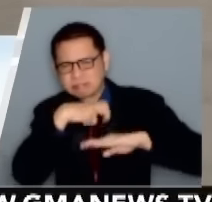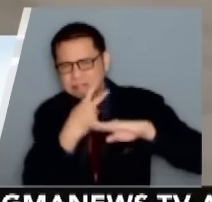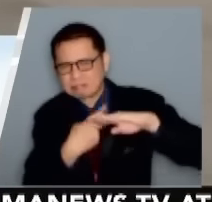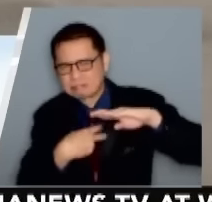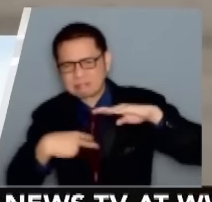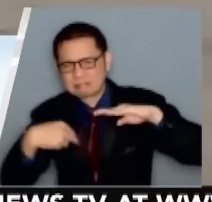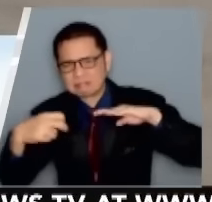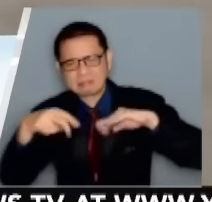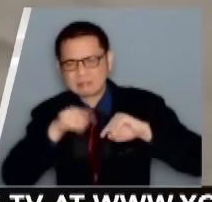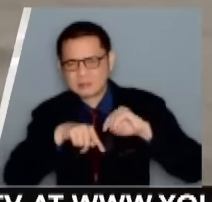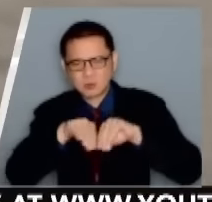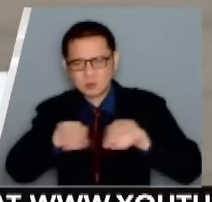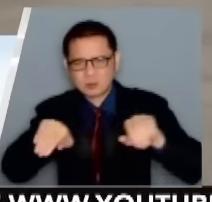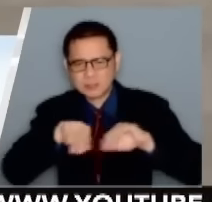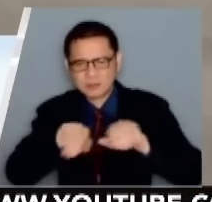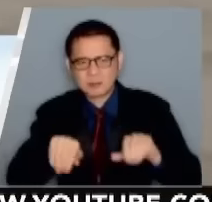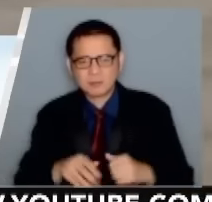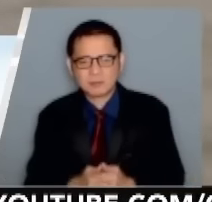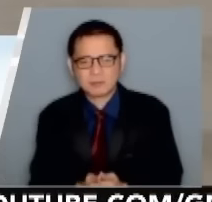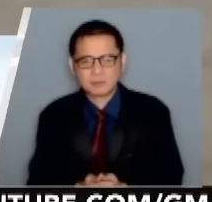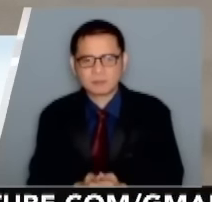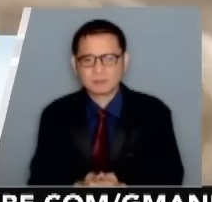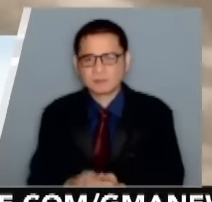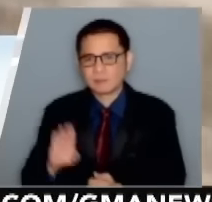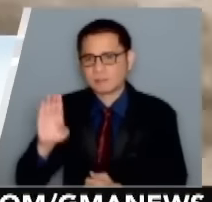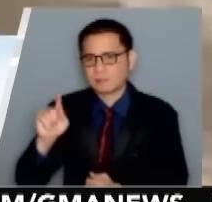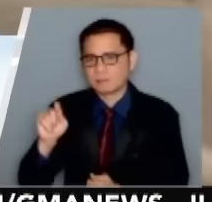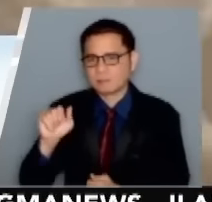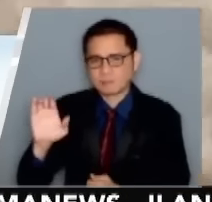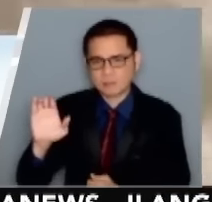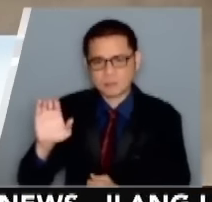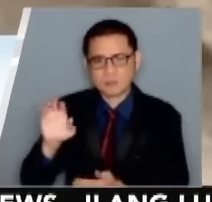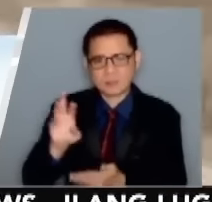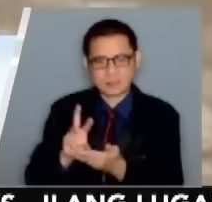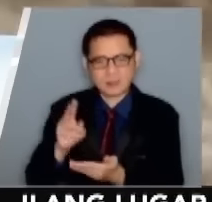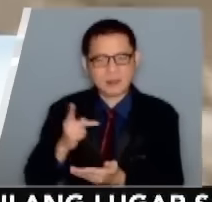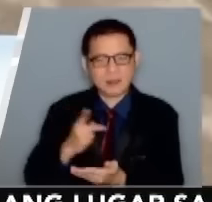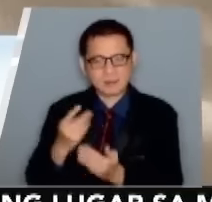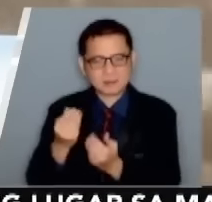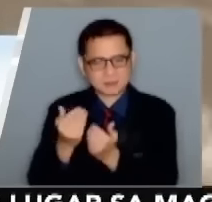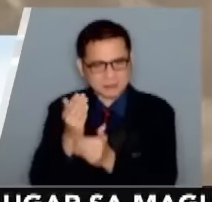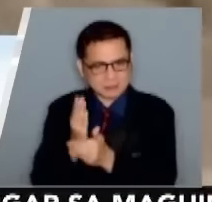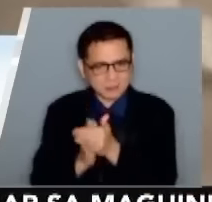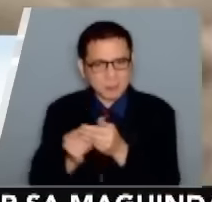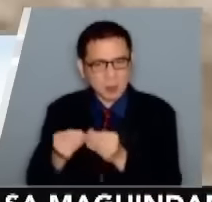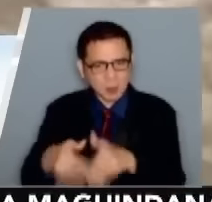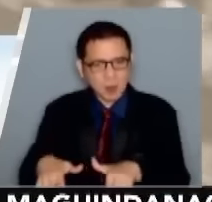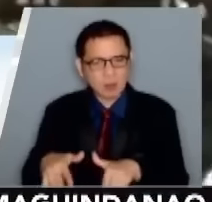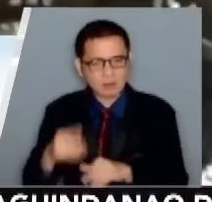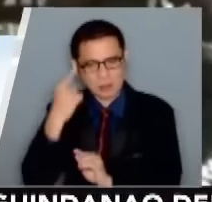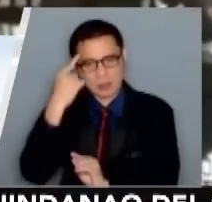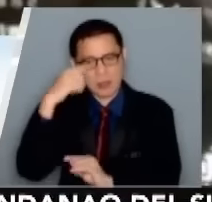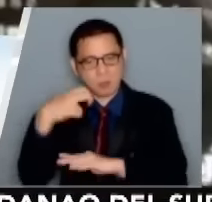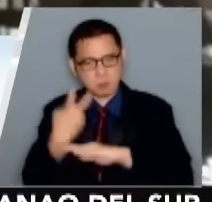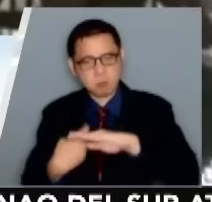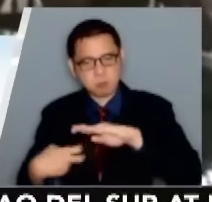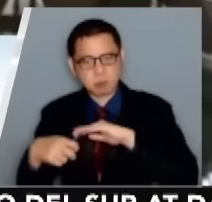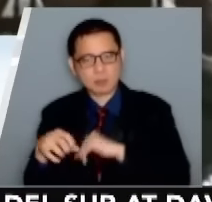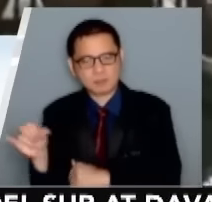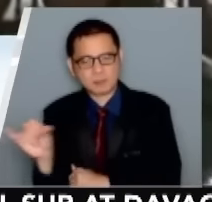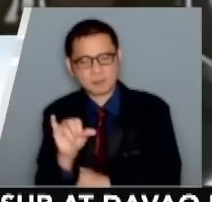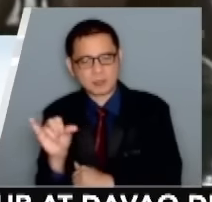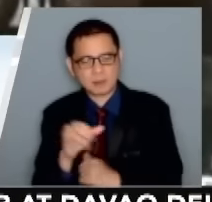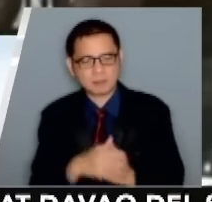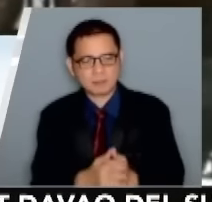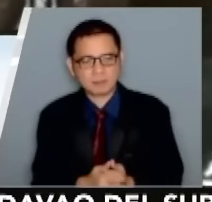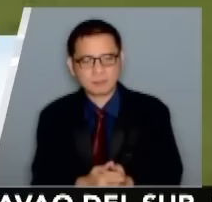naitalang casualty sa Batac City na hinihinalang nalunod. Habang inatake naman sa puso habang nasa evacuation center ang naitalang